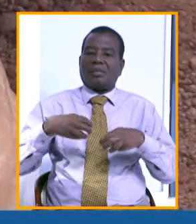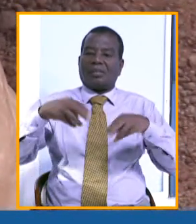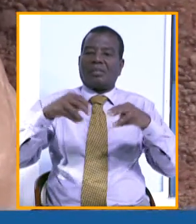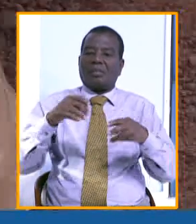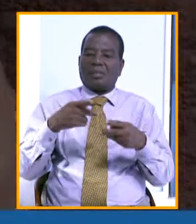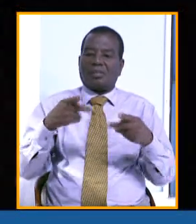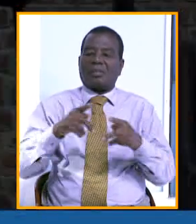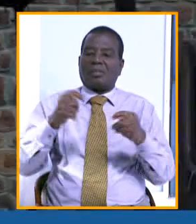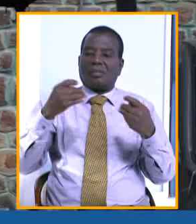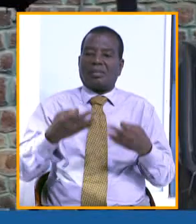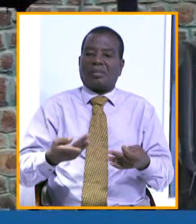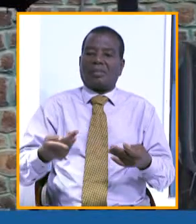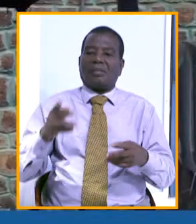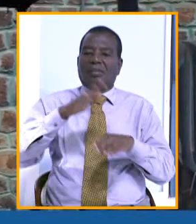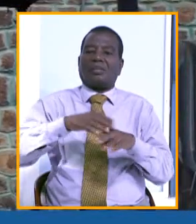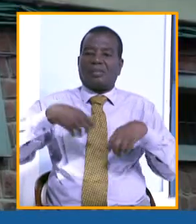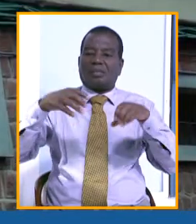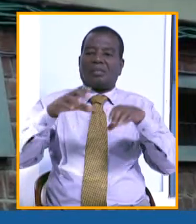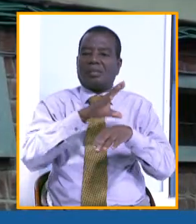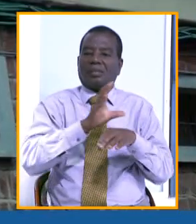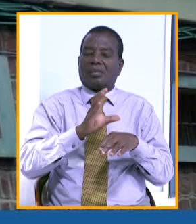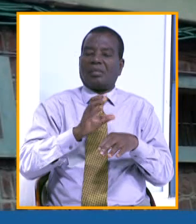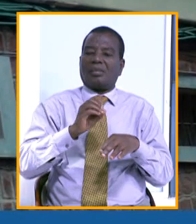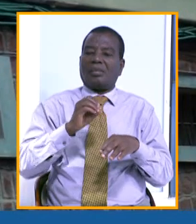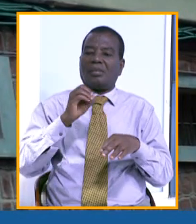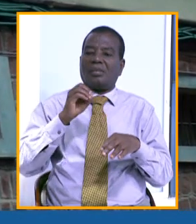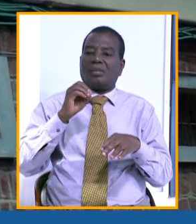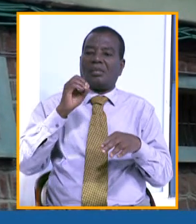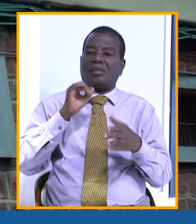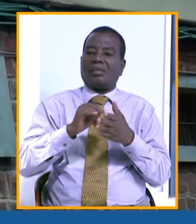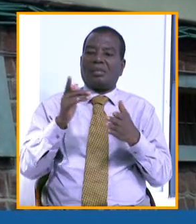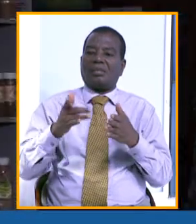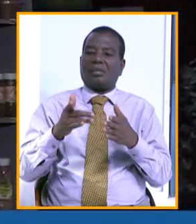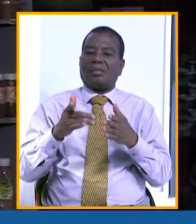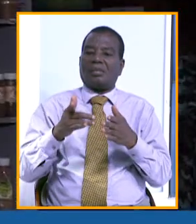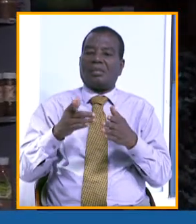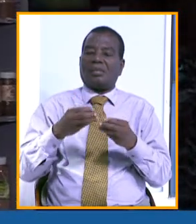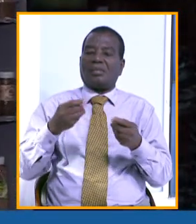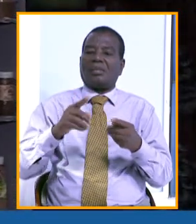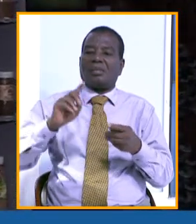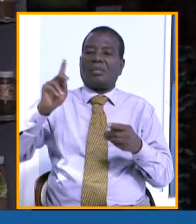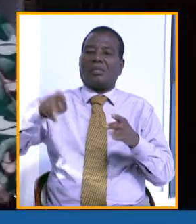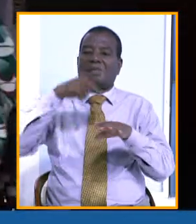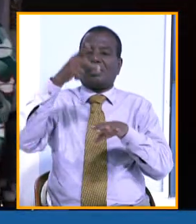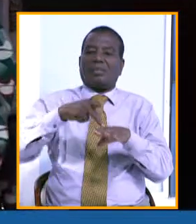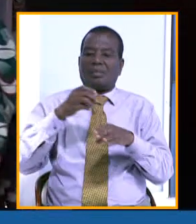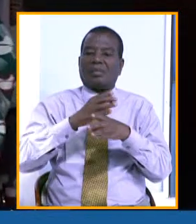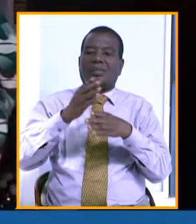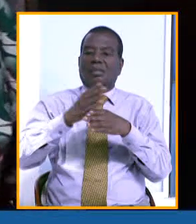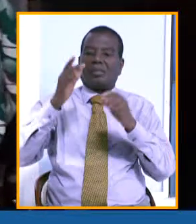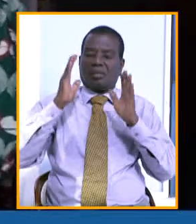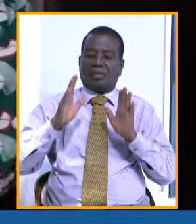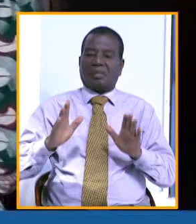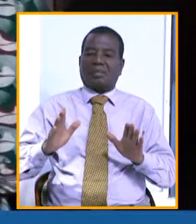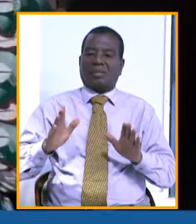les marchés urbains. Cette boutique située à l'avenue Lamblin en plein cœur du plateau à Abidjan est l'un des principaux distributeurs de produits du